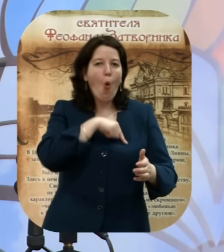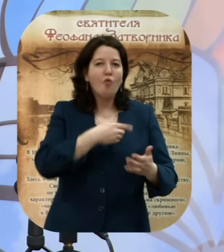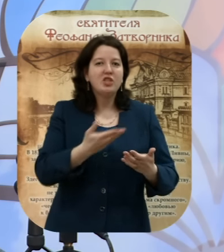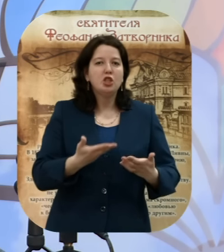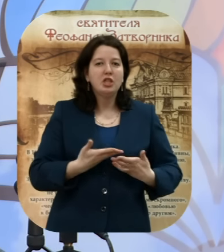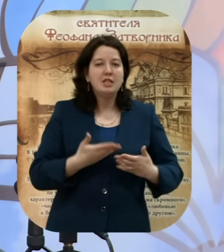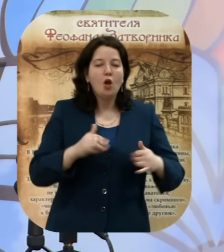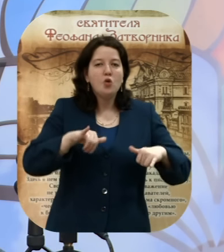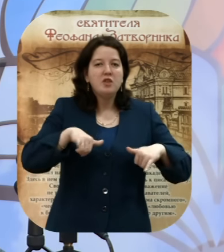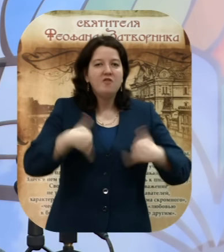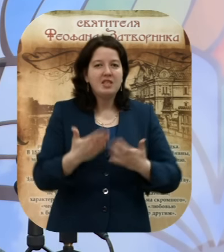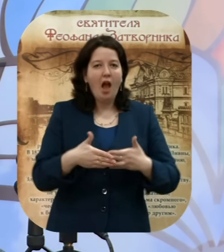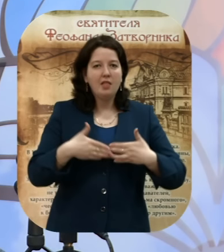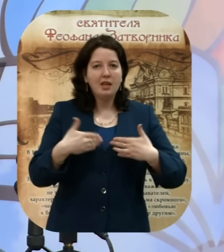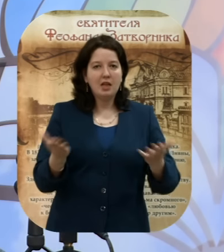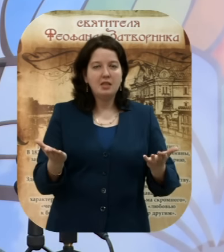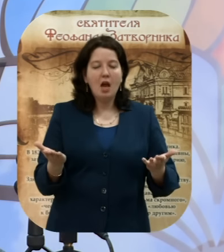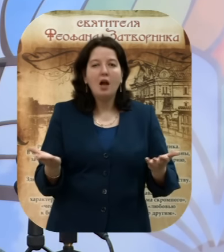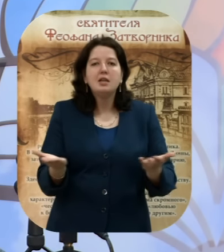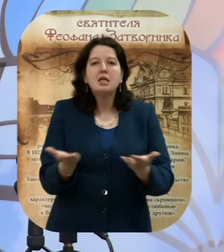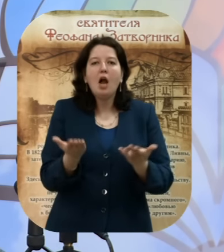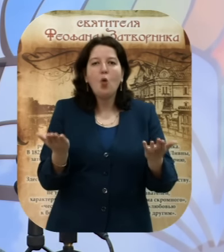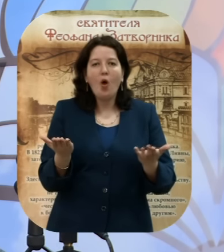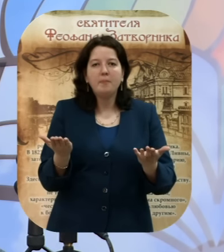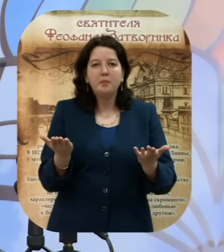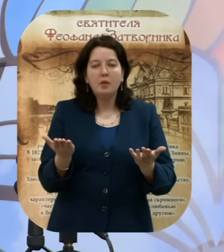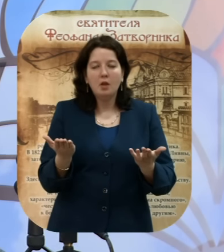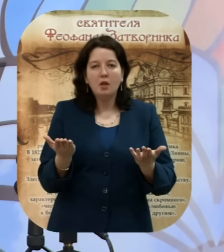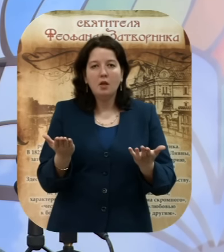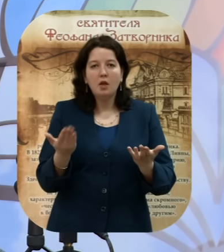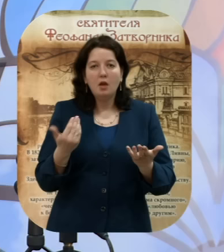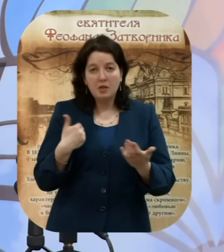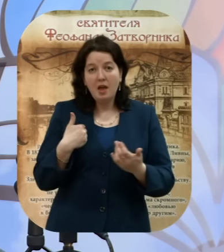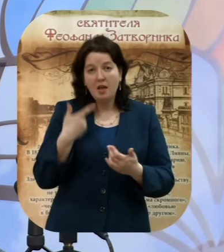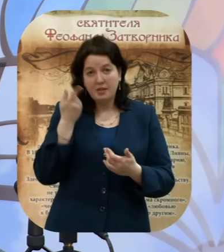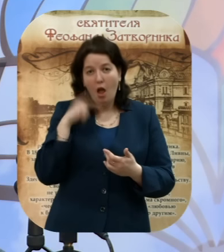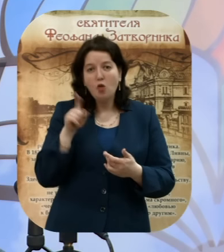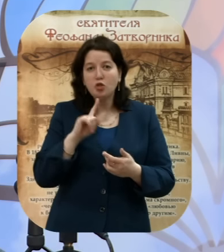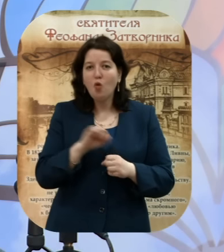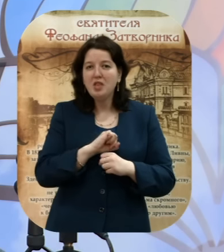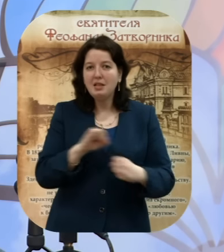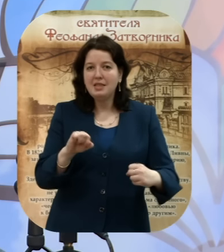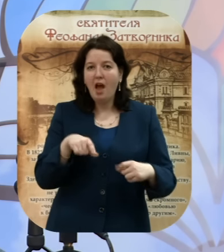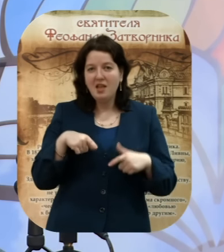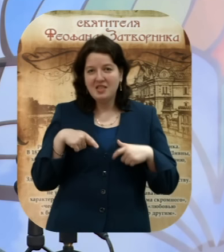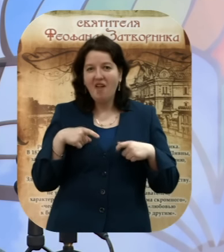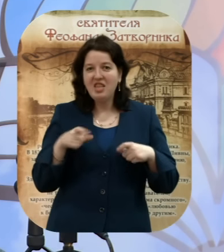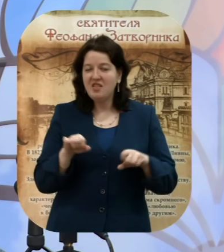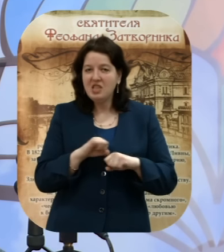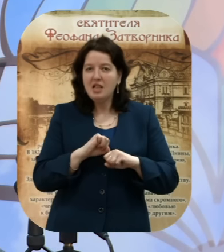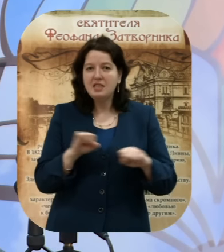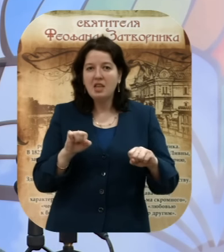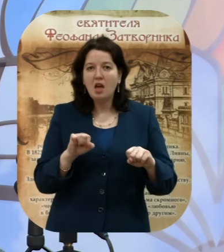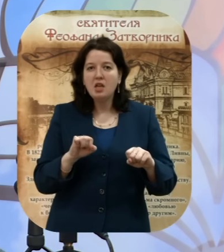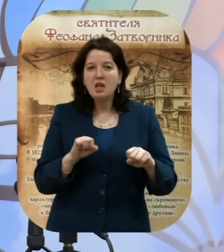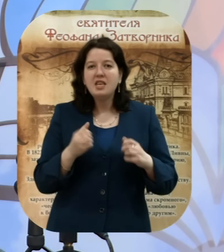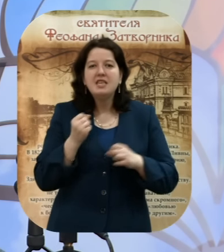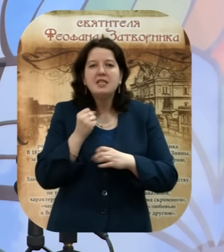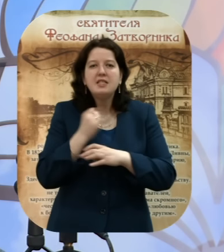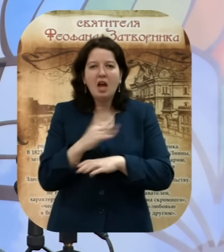Какое? Какое? Я знаю, что нельзя завидовать. И тут же